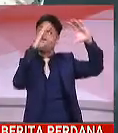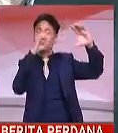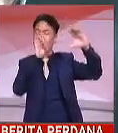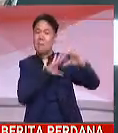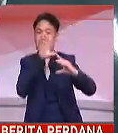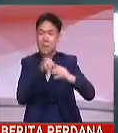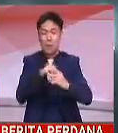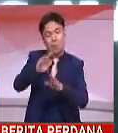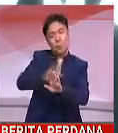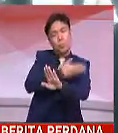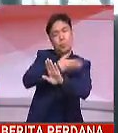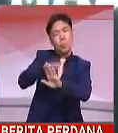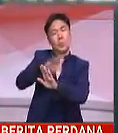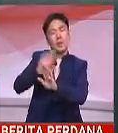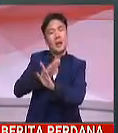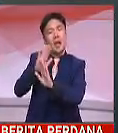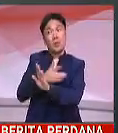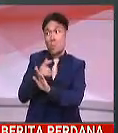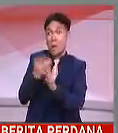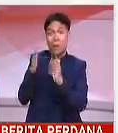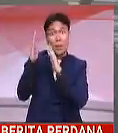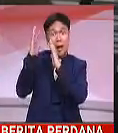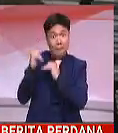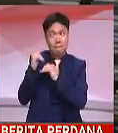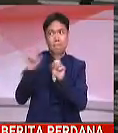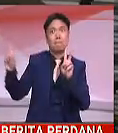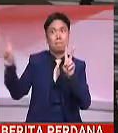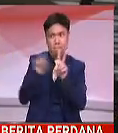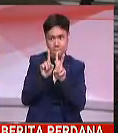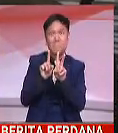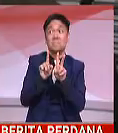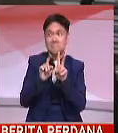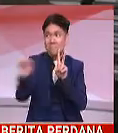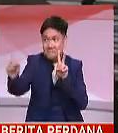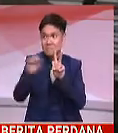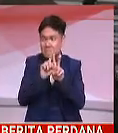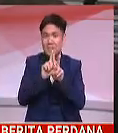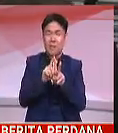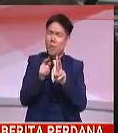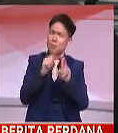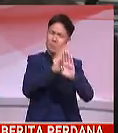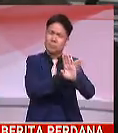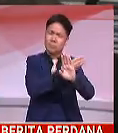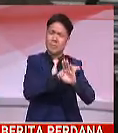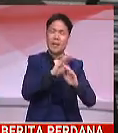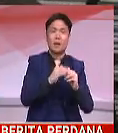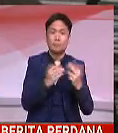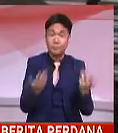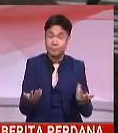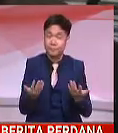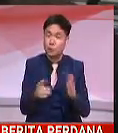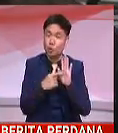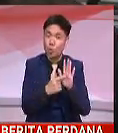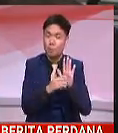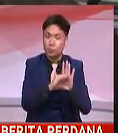bidang penulisan dan penciptaan lagu. Kami memilih atas genre lagu. Macam sebelum ini kami buat